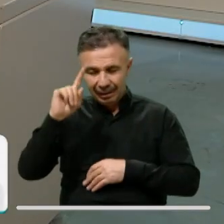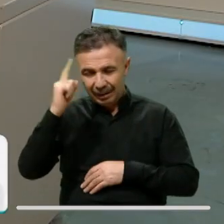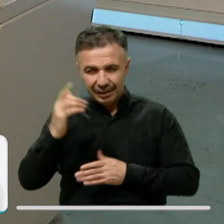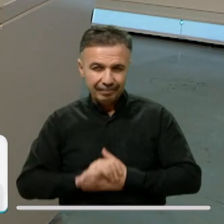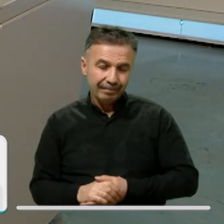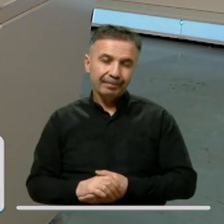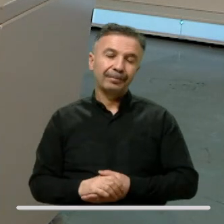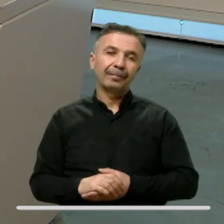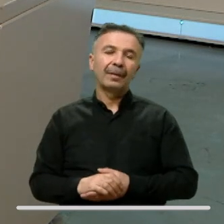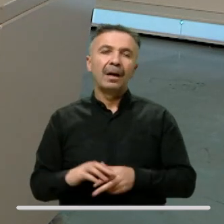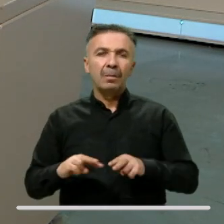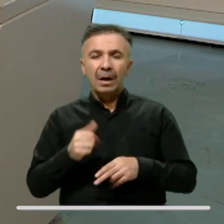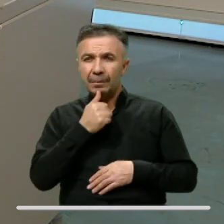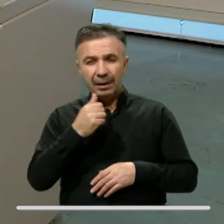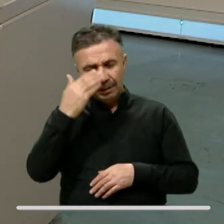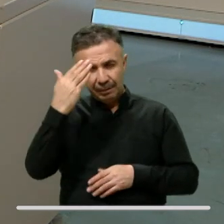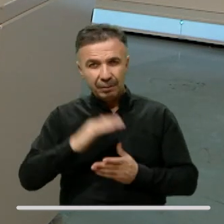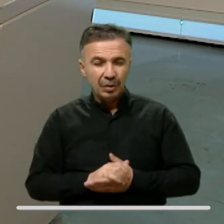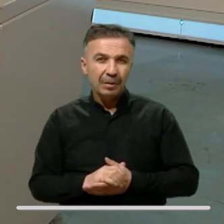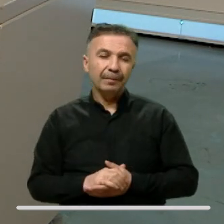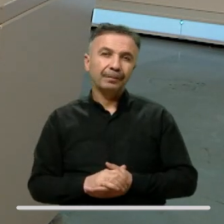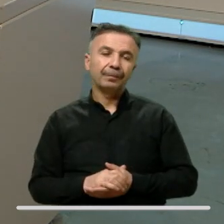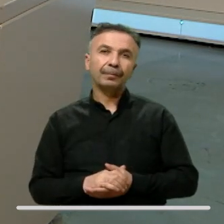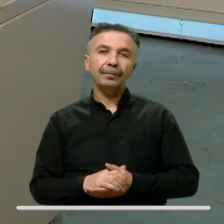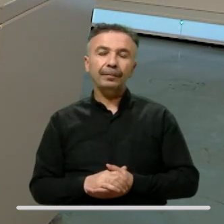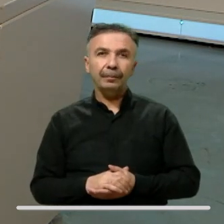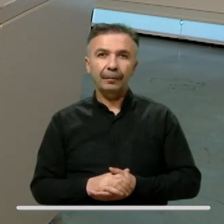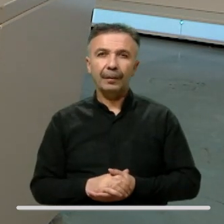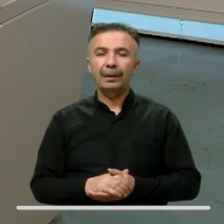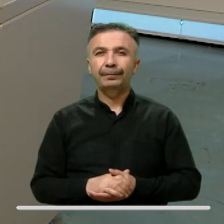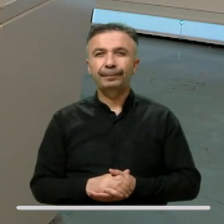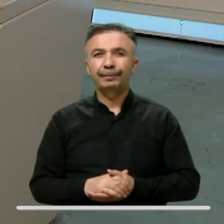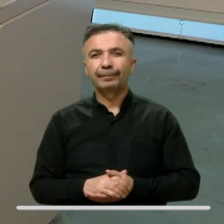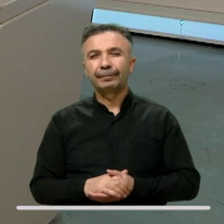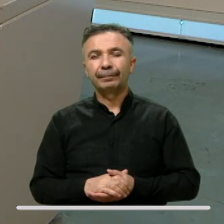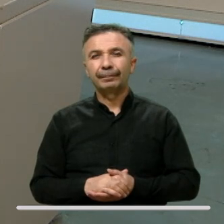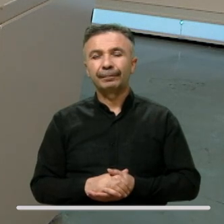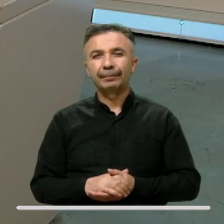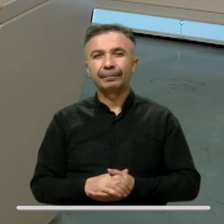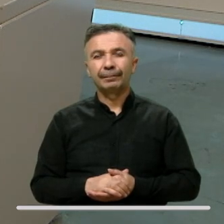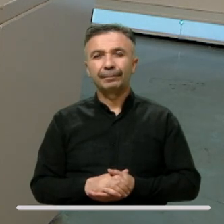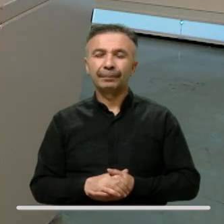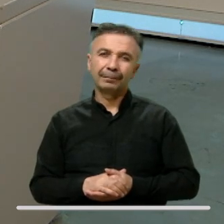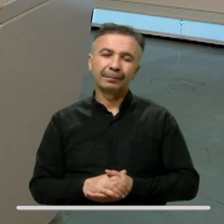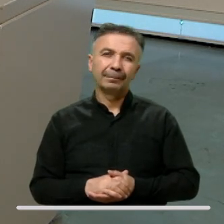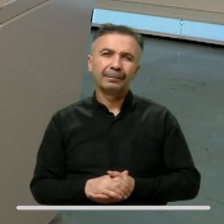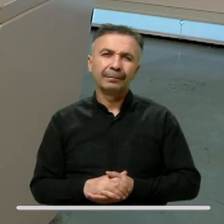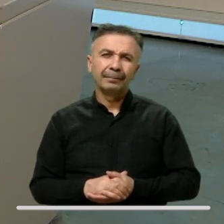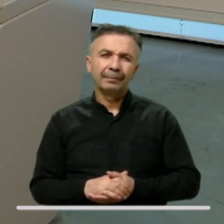ederiz. Murat Bey'in selamları var. Uzunca bir soru, aynen okumak istiyorum çünkü biraz özel bir konu gibi geldi